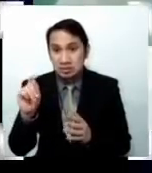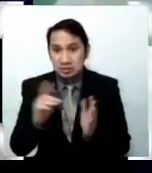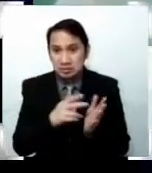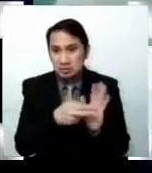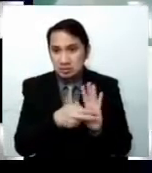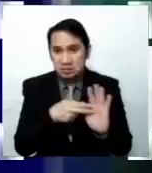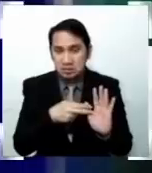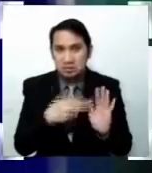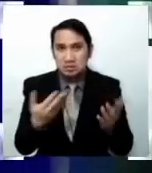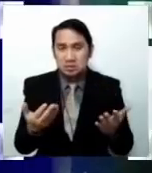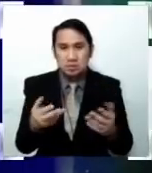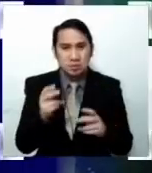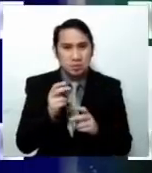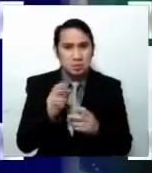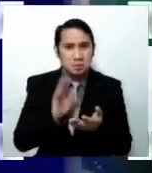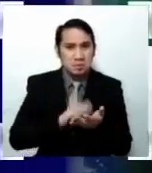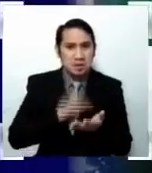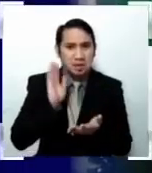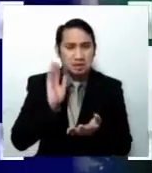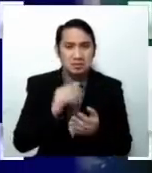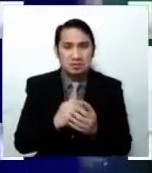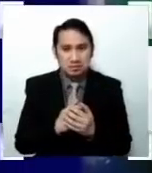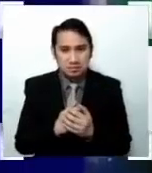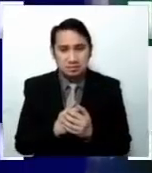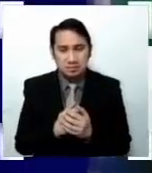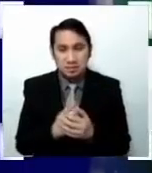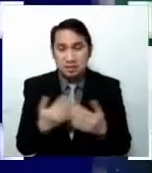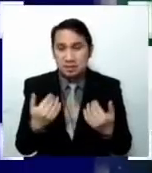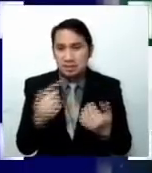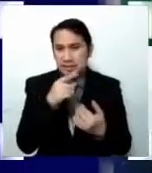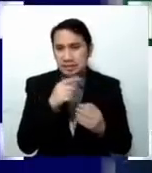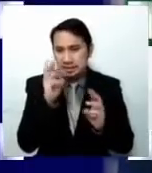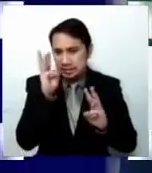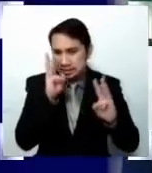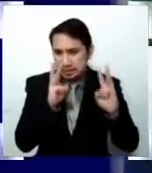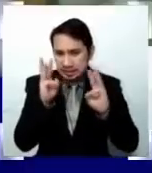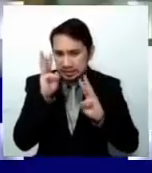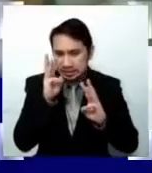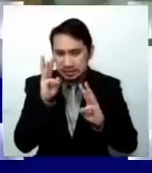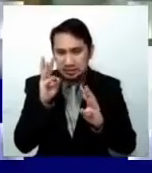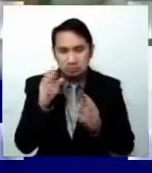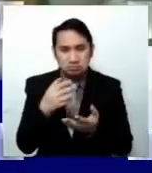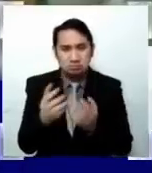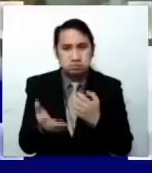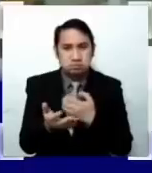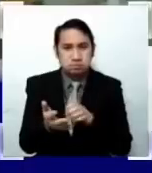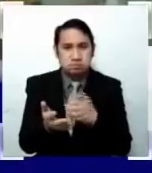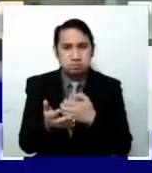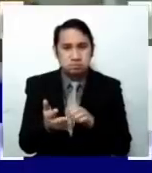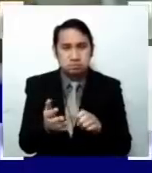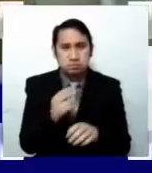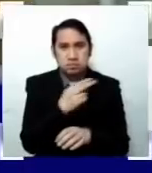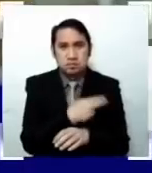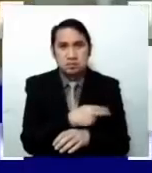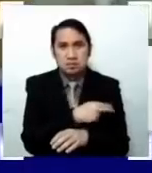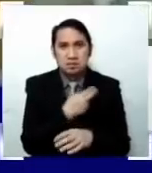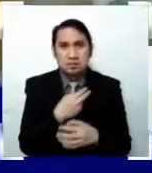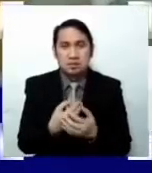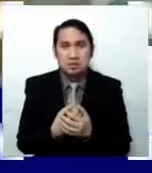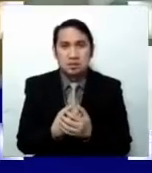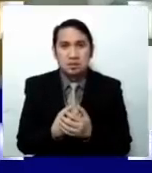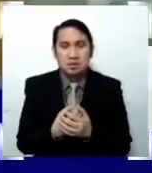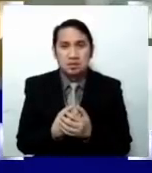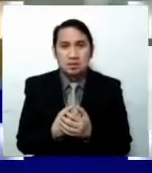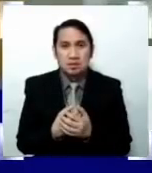ng pambili na. Nakadagdag pa ito sa alalahanin ni Pai bukod sa gastos sa ospital. Na-assure ako na pahinga lang ako,